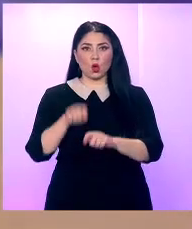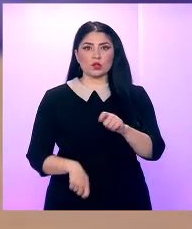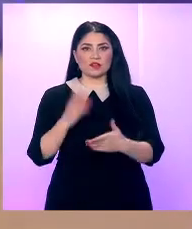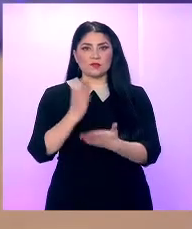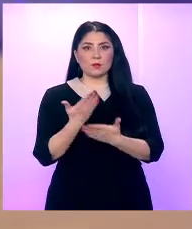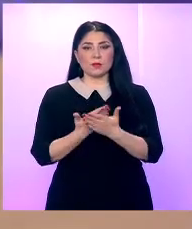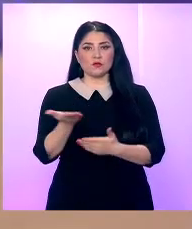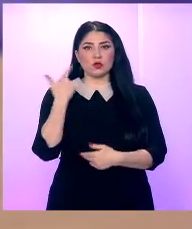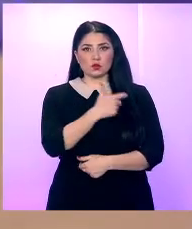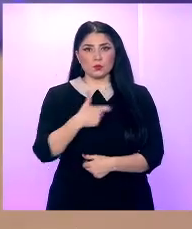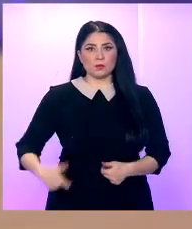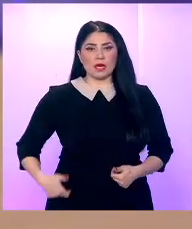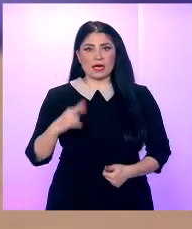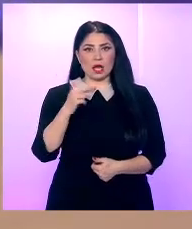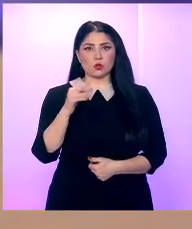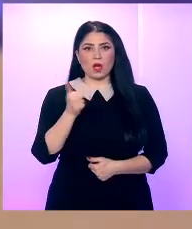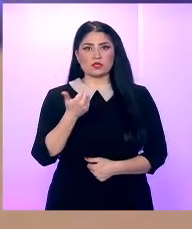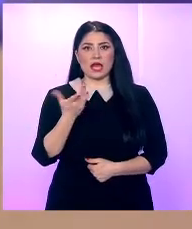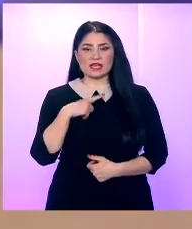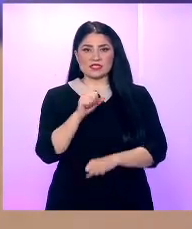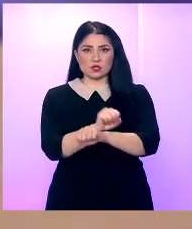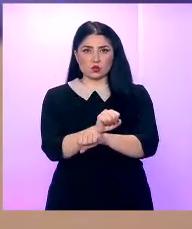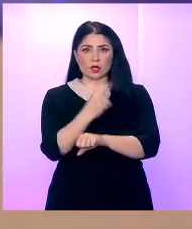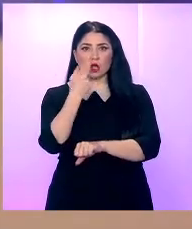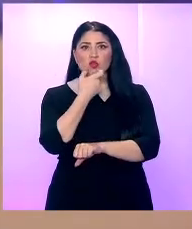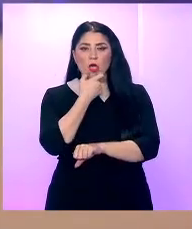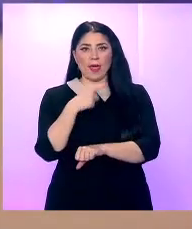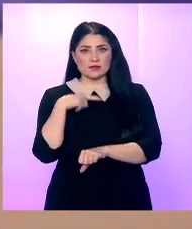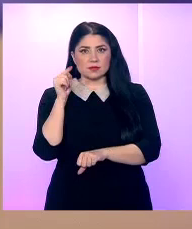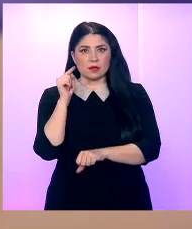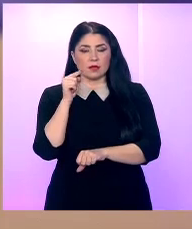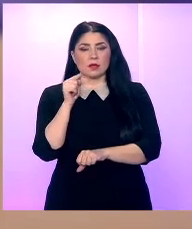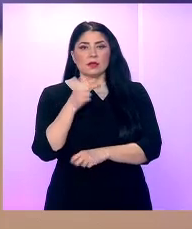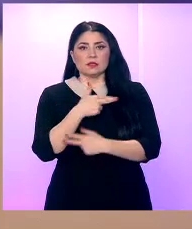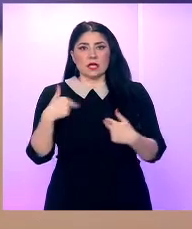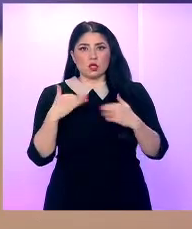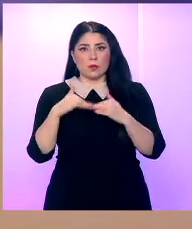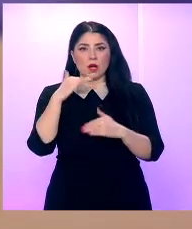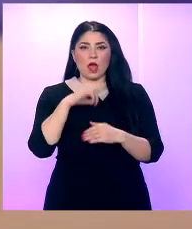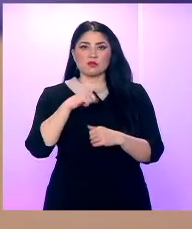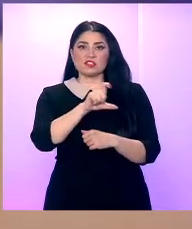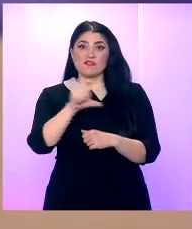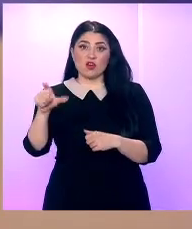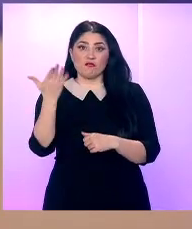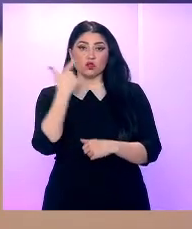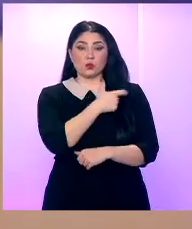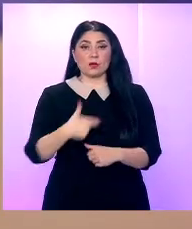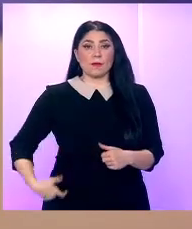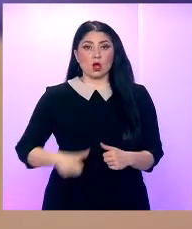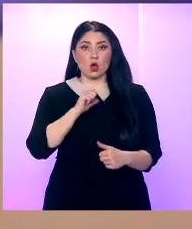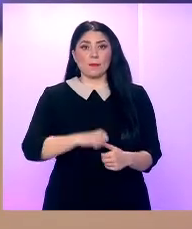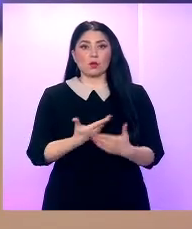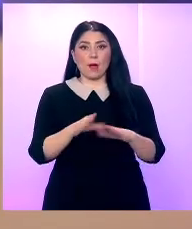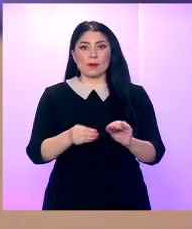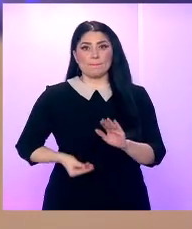Condamnare definitivă pentru fostul primar Radu Mazăre, aflat deja după gratii de peste 2 ani. Instanța Supremă l-a găsit vinovat pe fostul primar al Constanței pentru